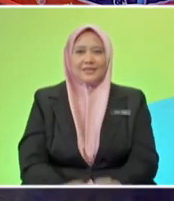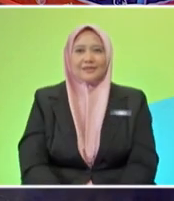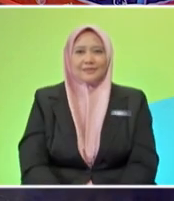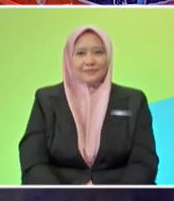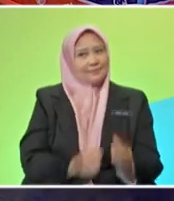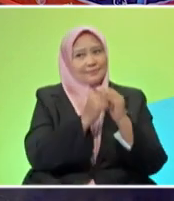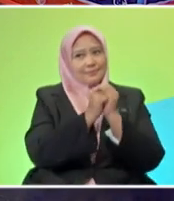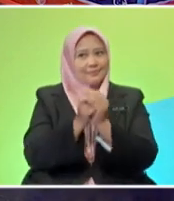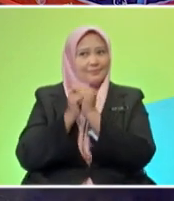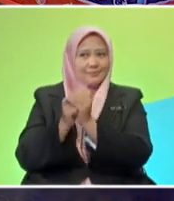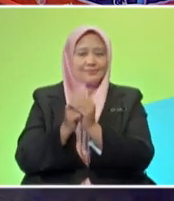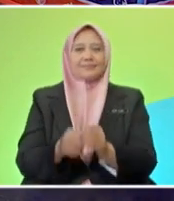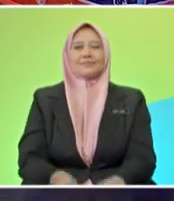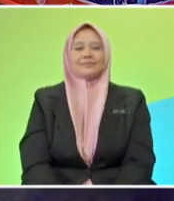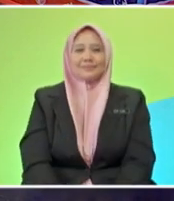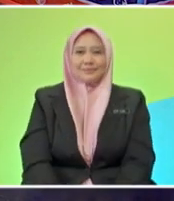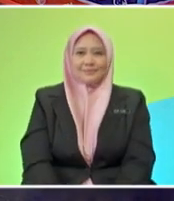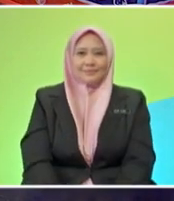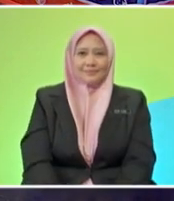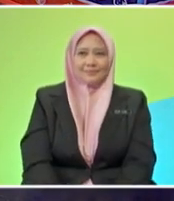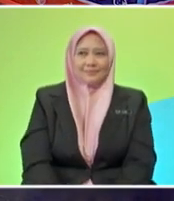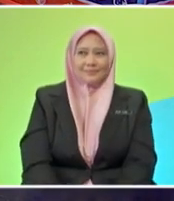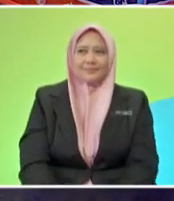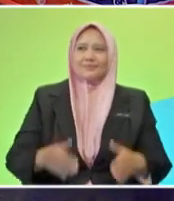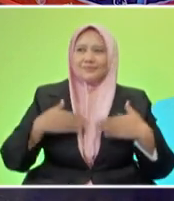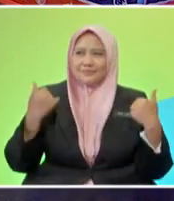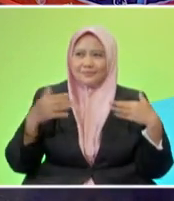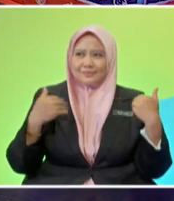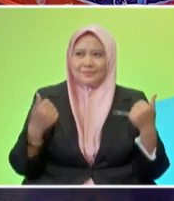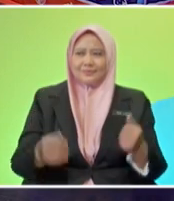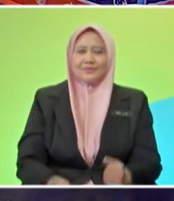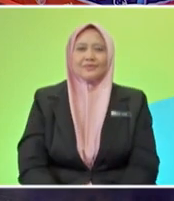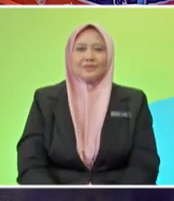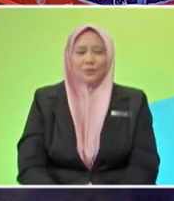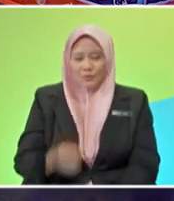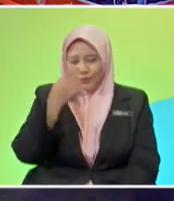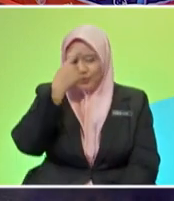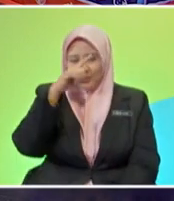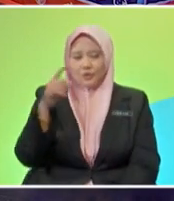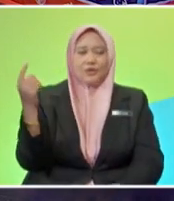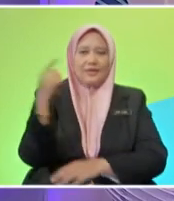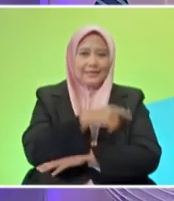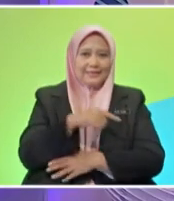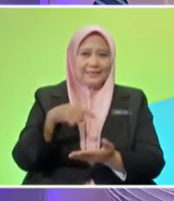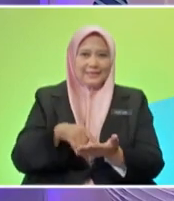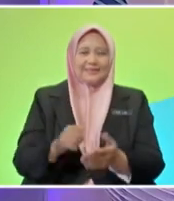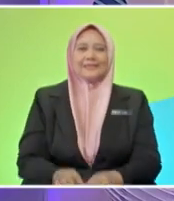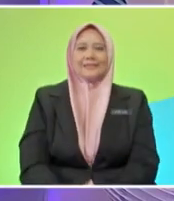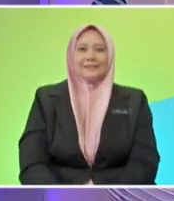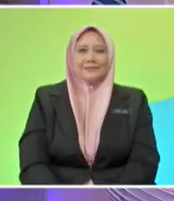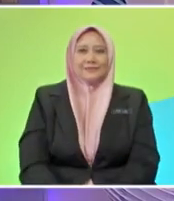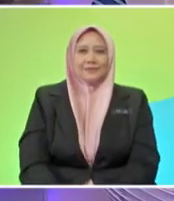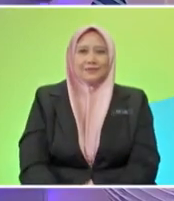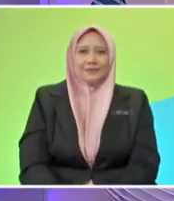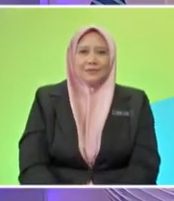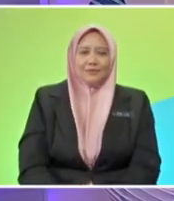Tahniah diucapkan untuk kumpulan pasta. Seronoknya bermain bagaimana permainan. Bagaimana murid-murid dan juga penonton berada di rumah, adakah anda